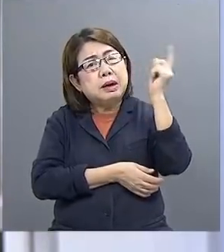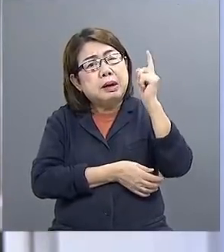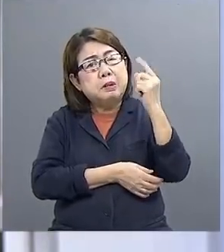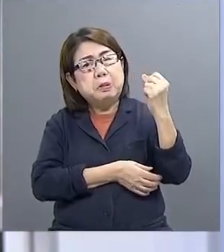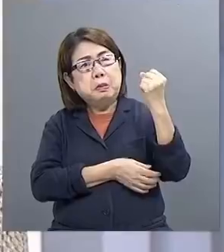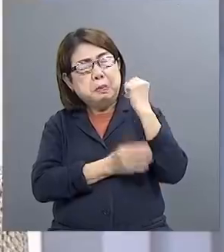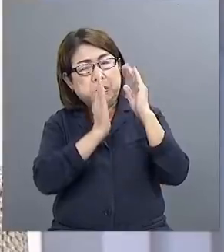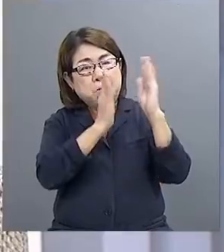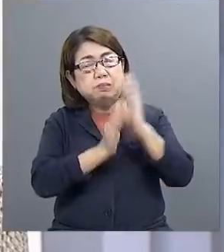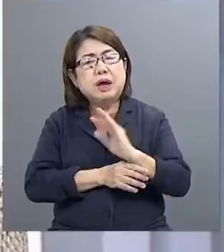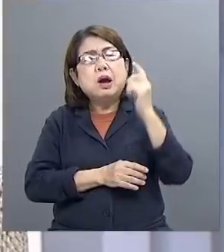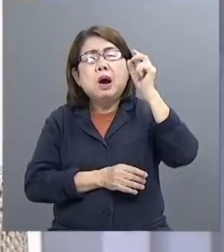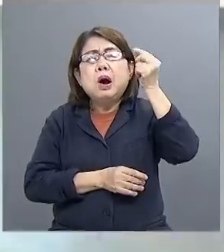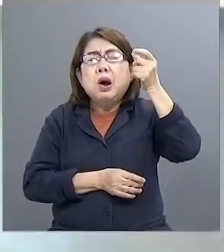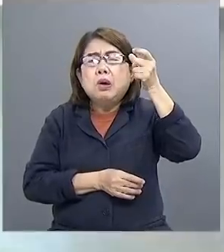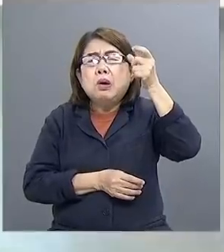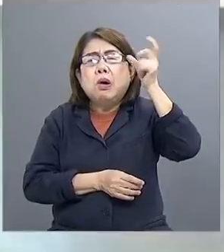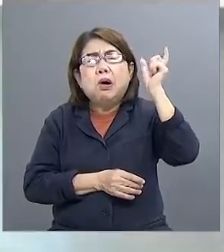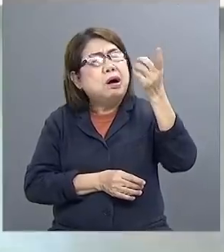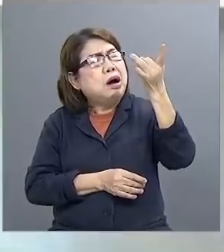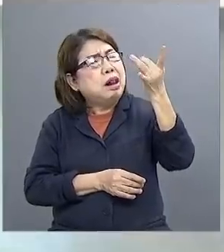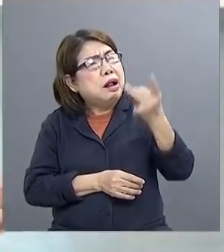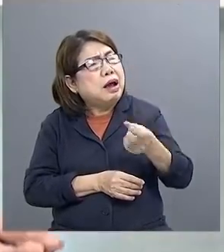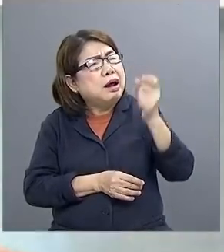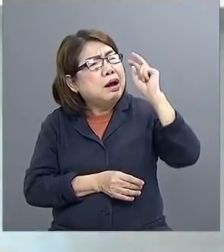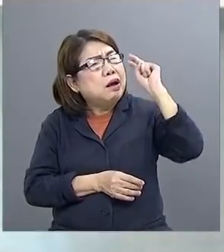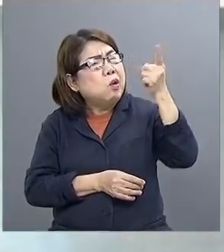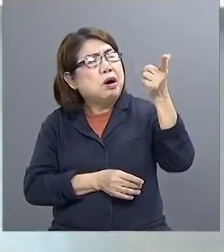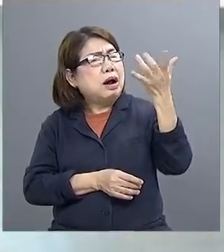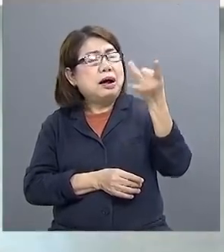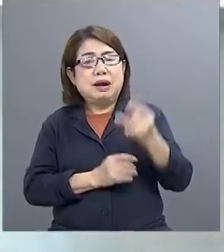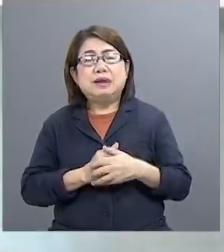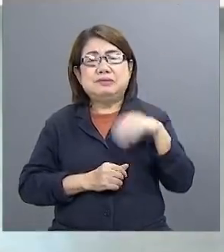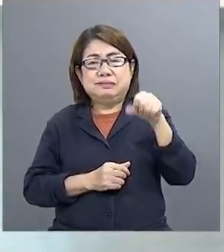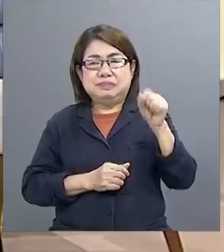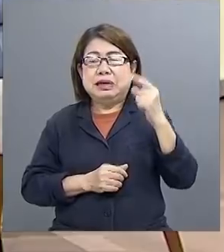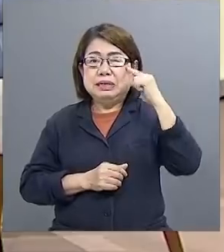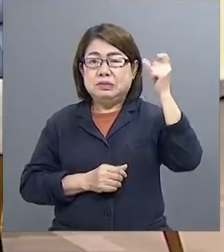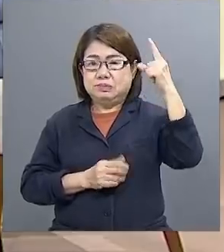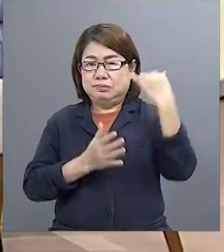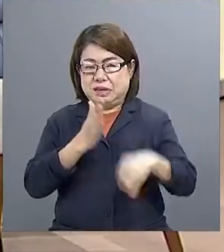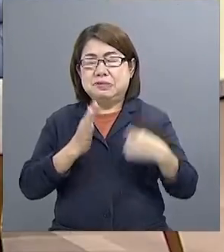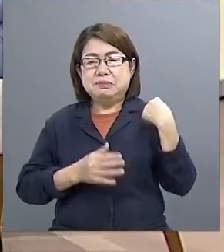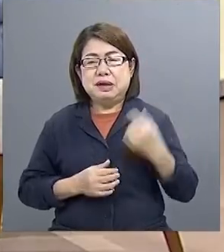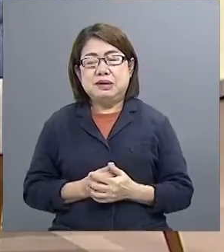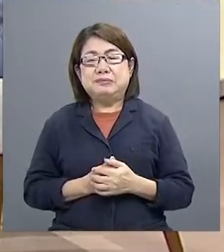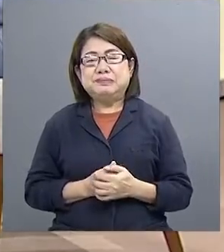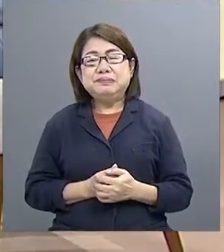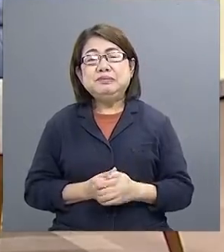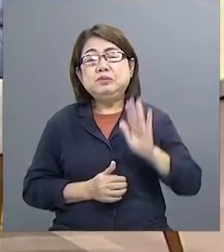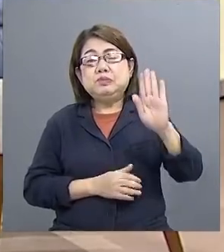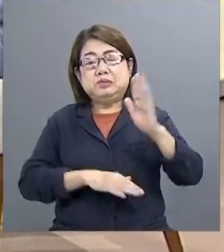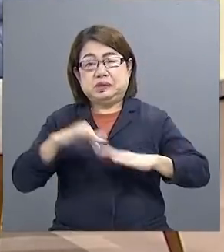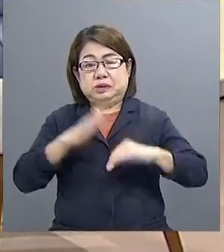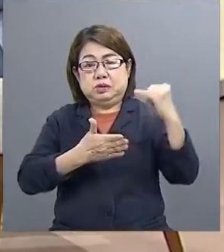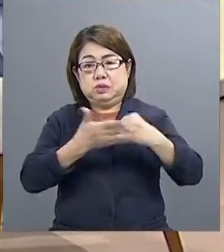กำลังตีความอยู่อย่างอะไรนะอะไรกำลังตีขวางแล้วก็เราจะเป็นความผิดอะไรผลงานของคนที่เขาสร้างอะเดี๋ยวนี้มันก็